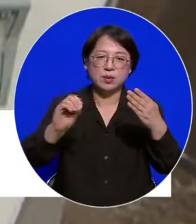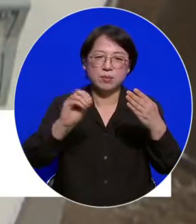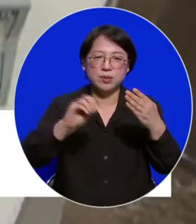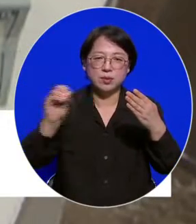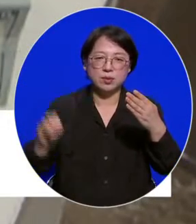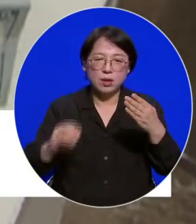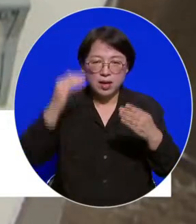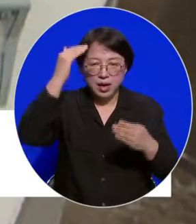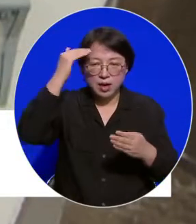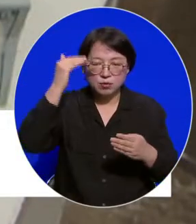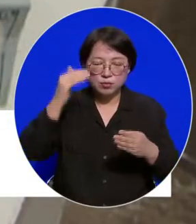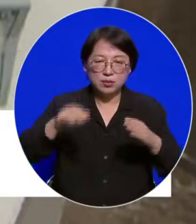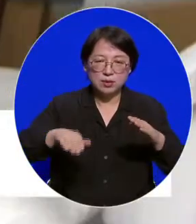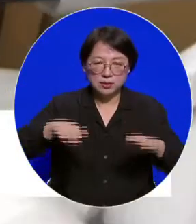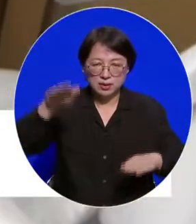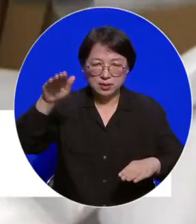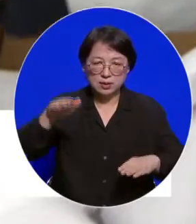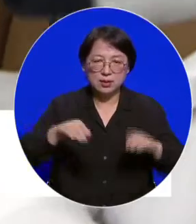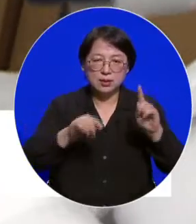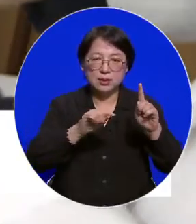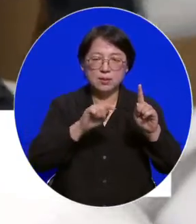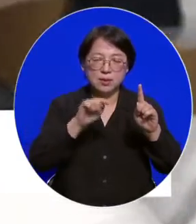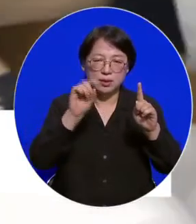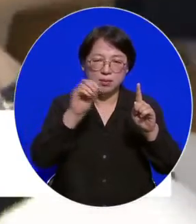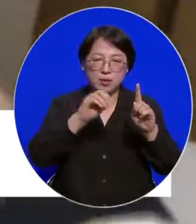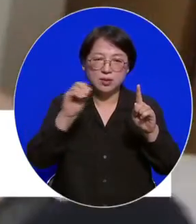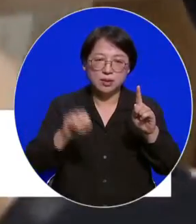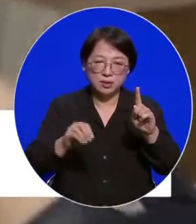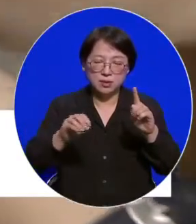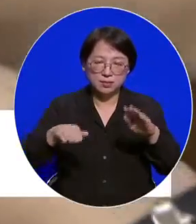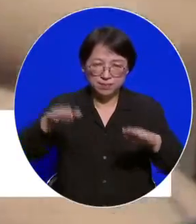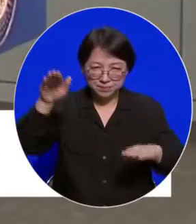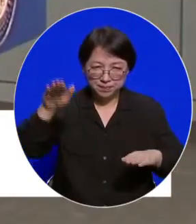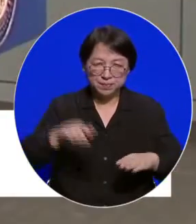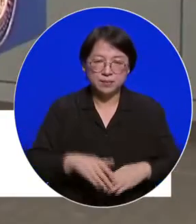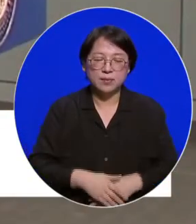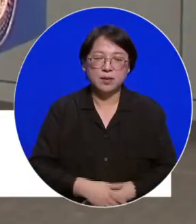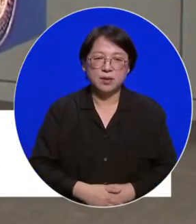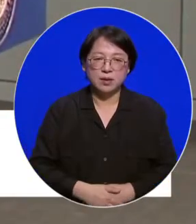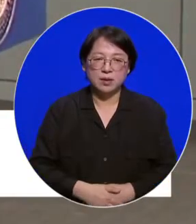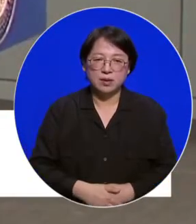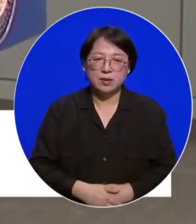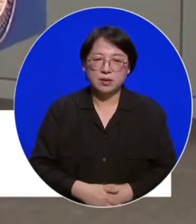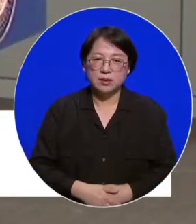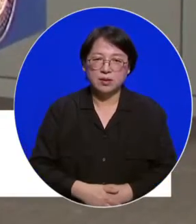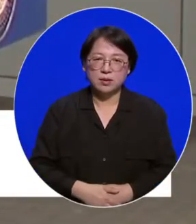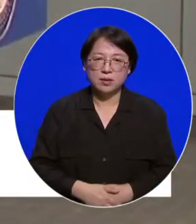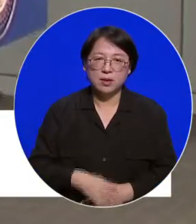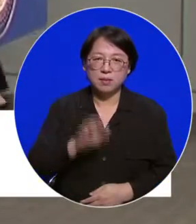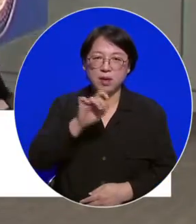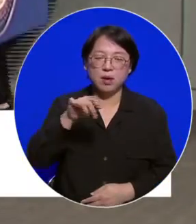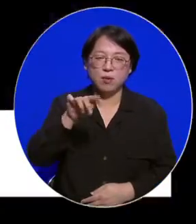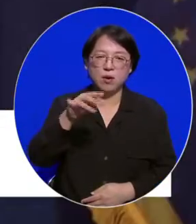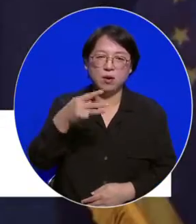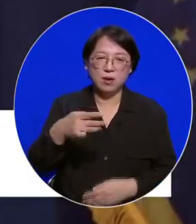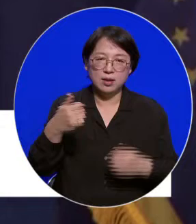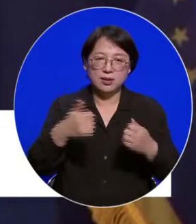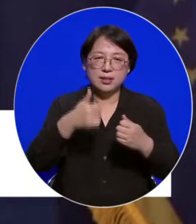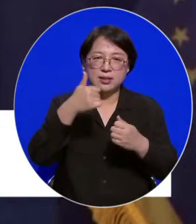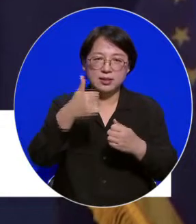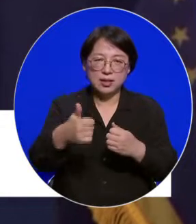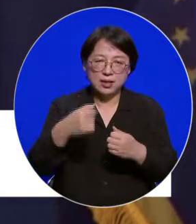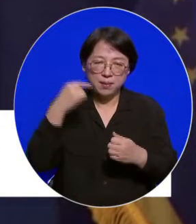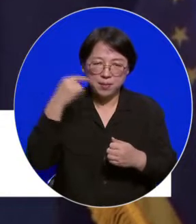기록했고 한국과 기준금리차는 1% 포인트 벌어졌습니다 여기에 제롬 파월 연준 의장의